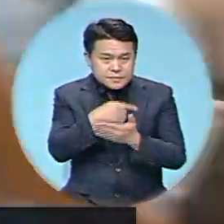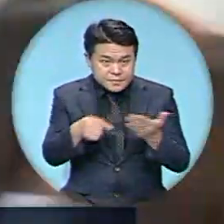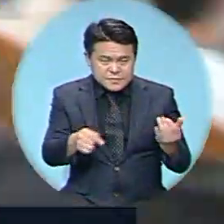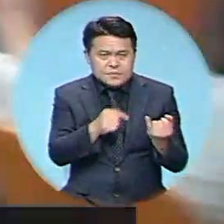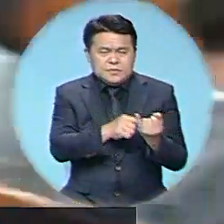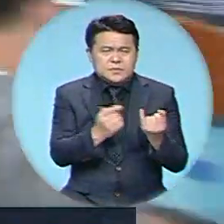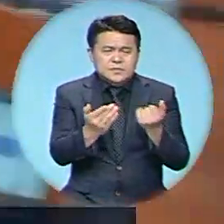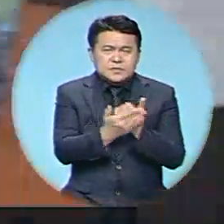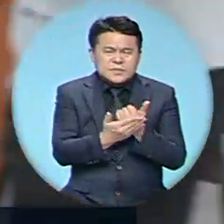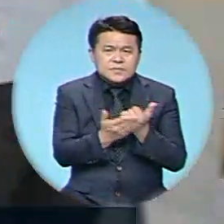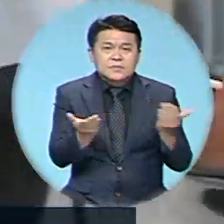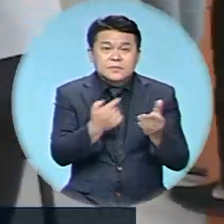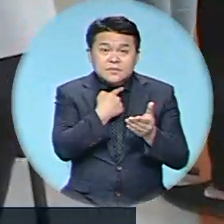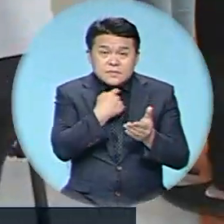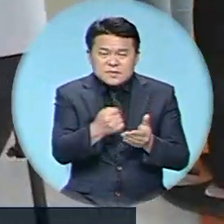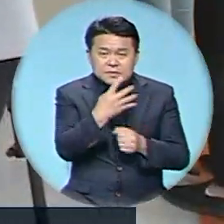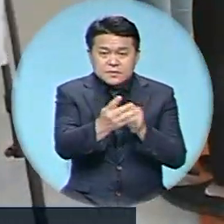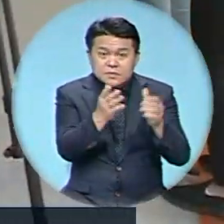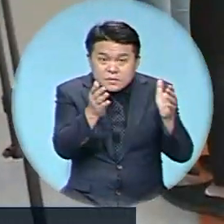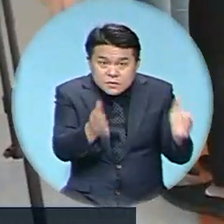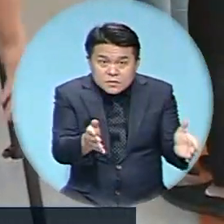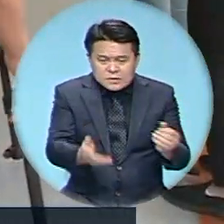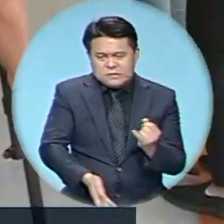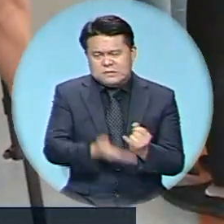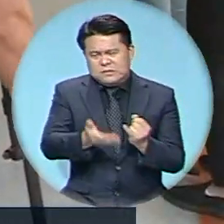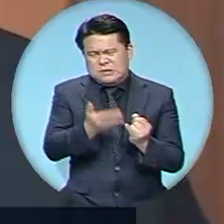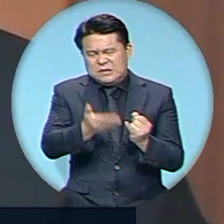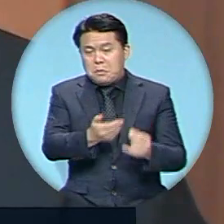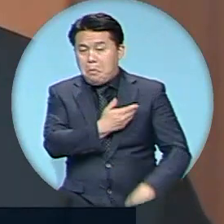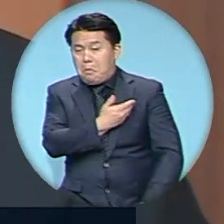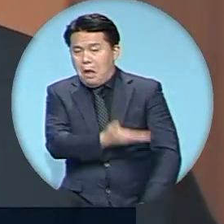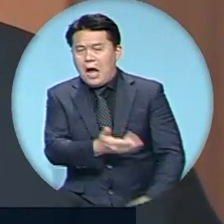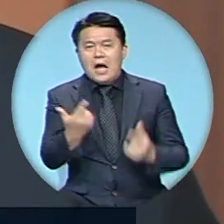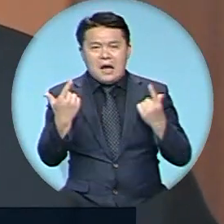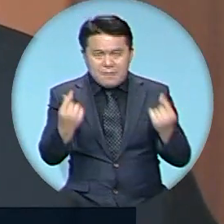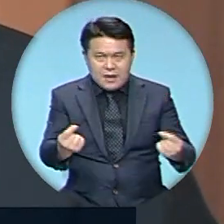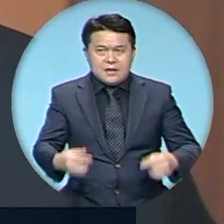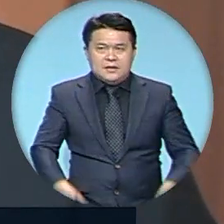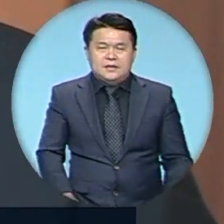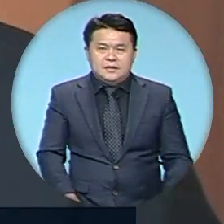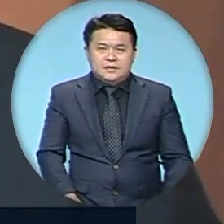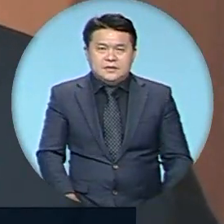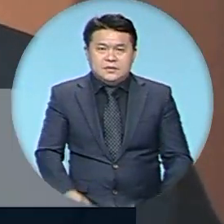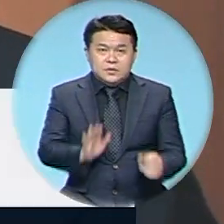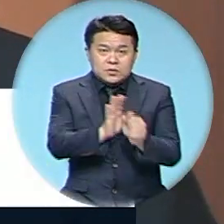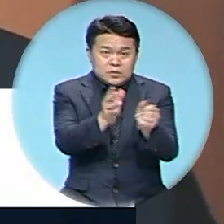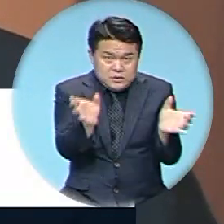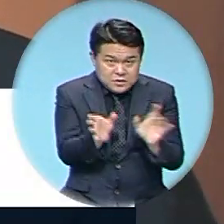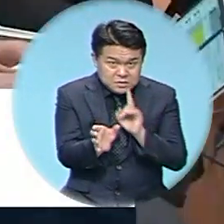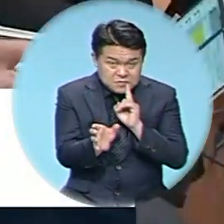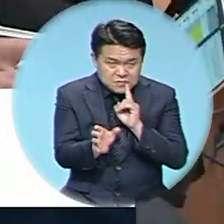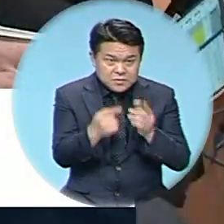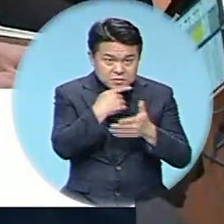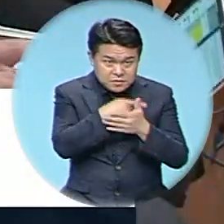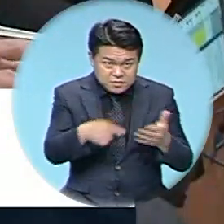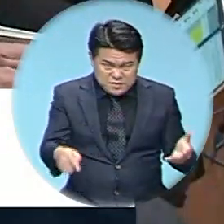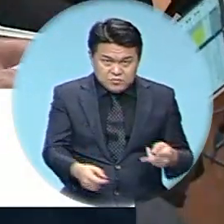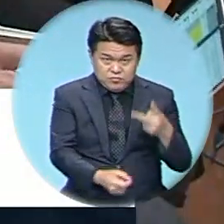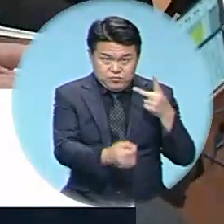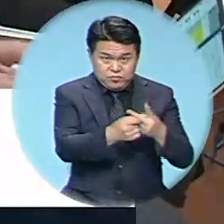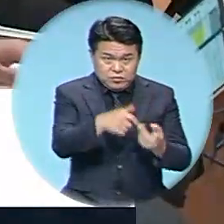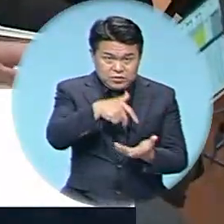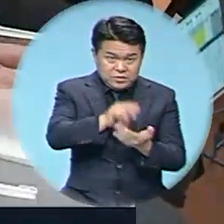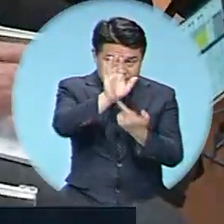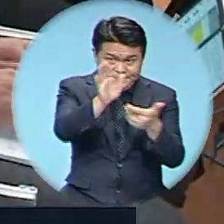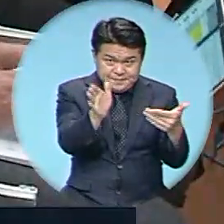비서로 재직한 4년간 성추행에 계속 노출되도록 방조했다는 겁니다. 지원단체는 피해자의 2차 입장문도